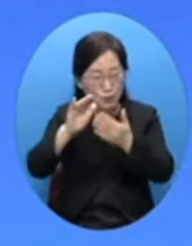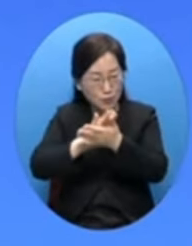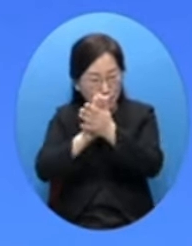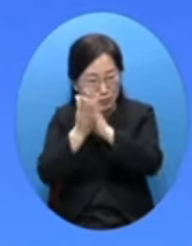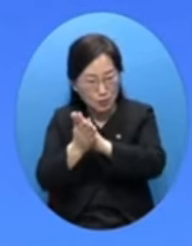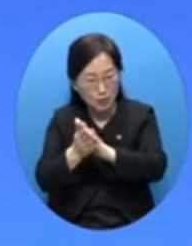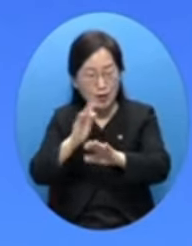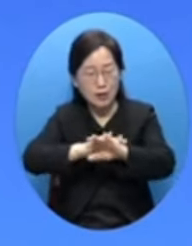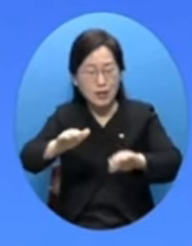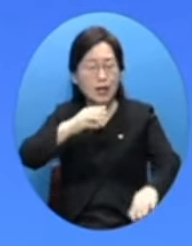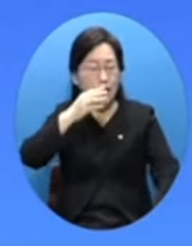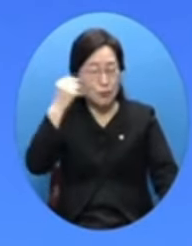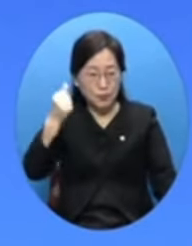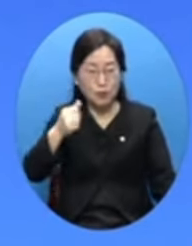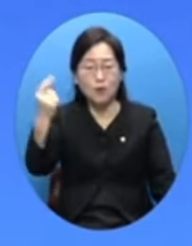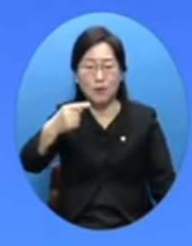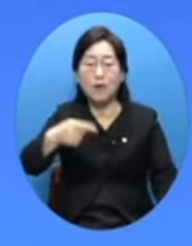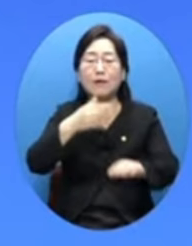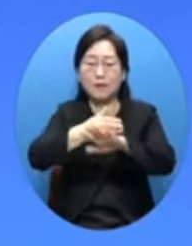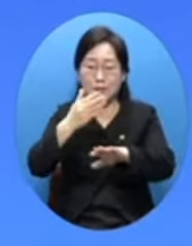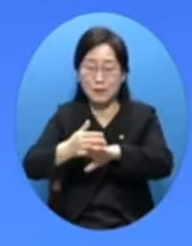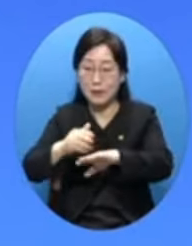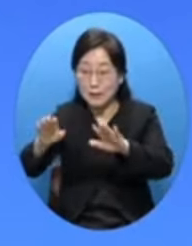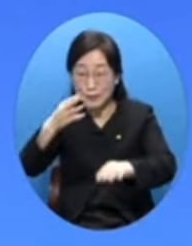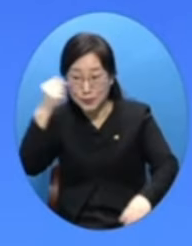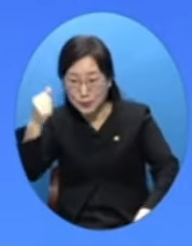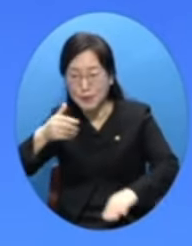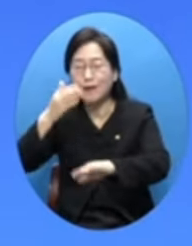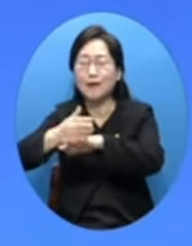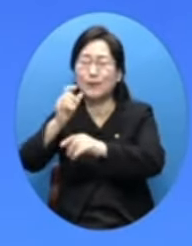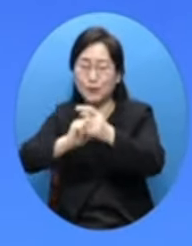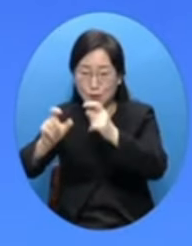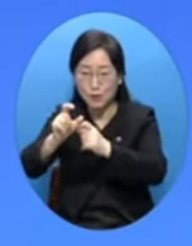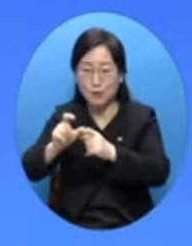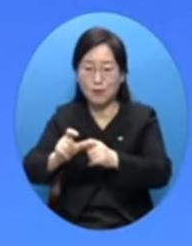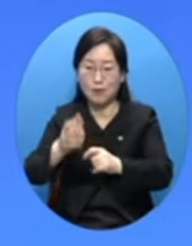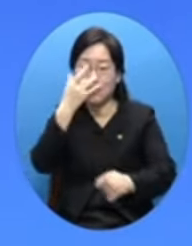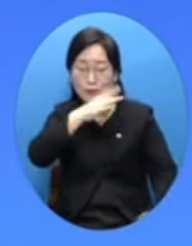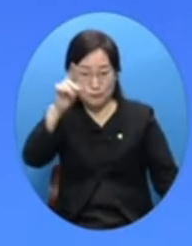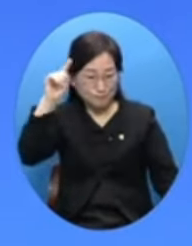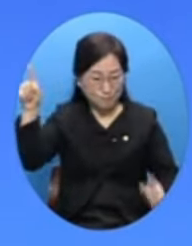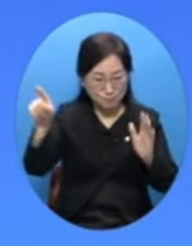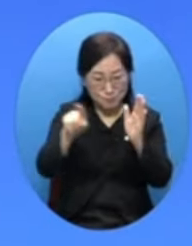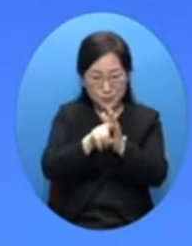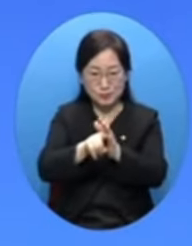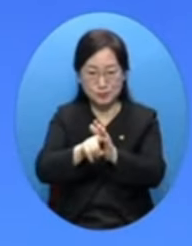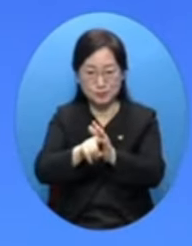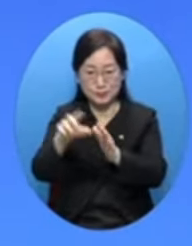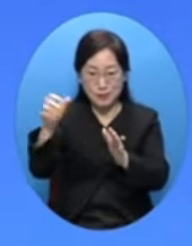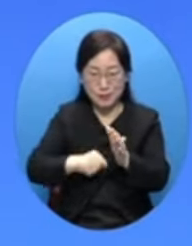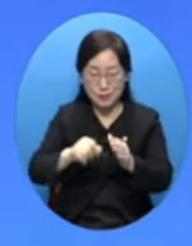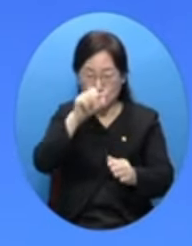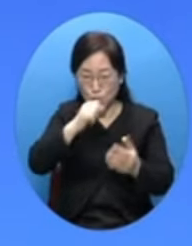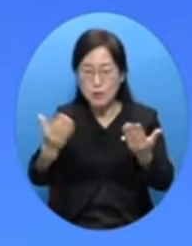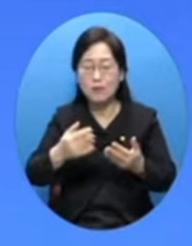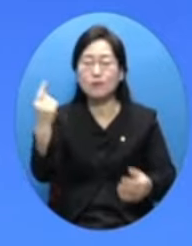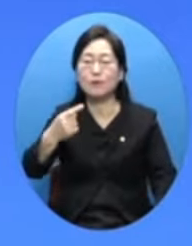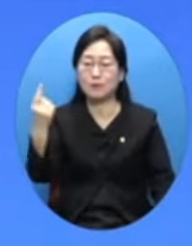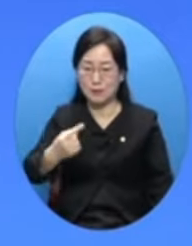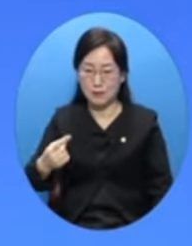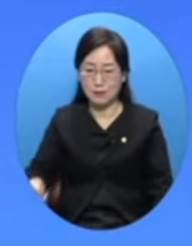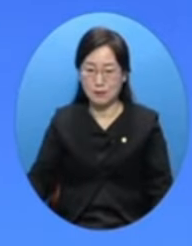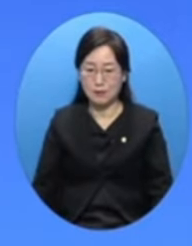것을 믿고 감사하고 잘되는 것은 잘되니 감사하고 절대긍정으로 나가면 반드시 우리에게 좋은 일이 일어나게 되는 것입니다